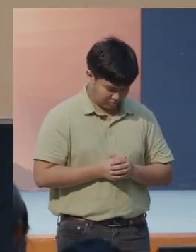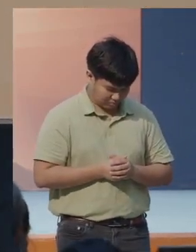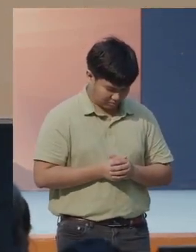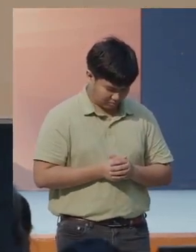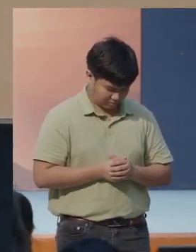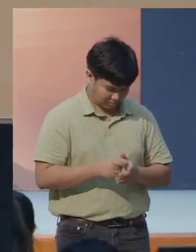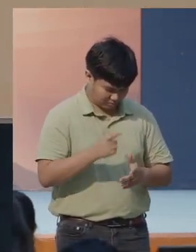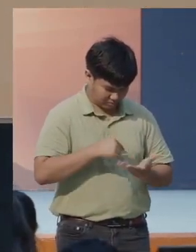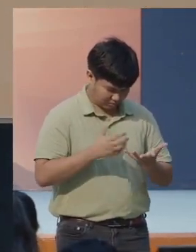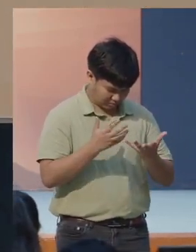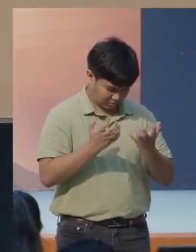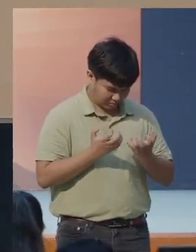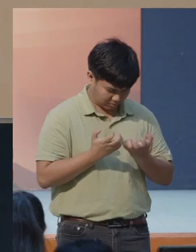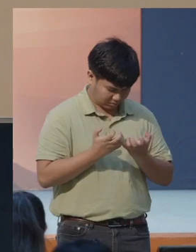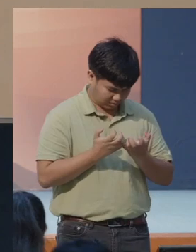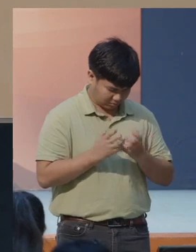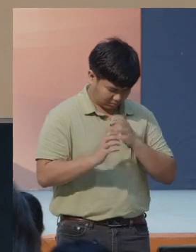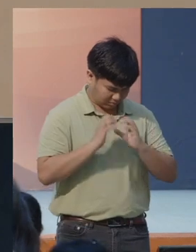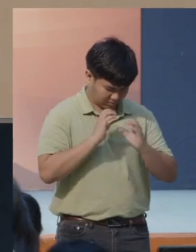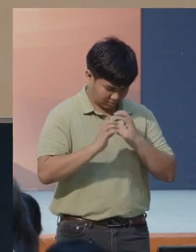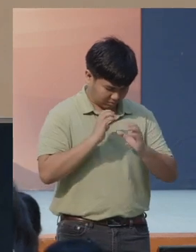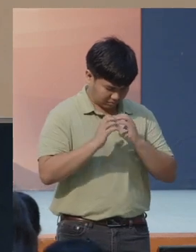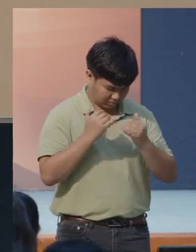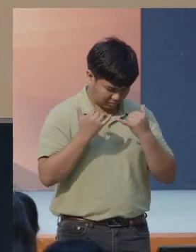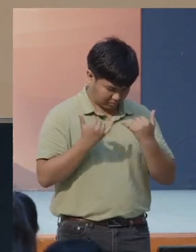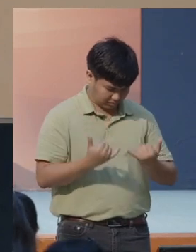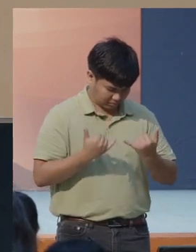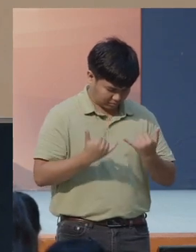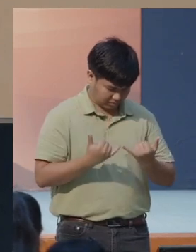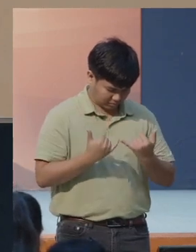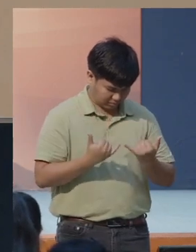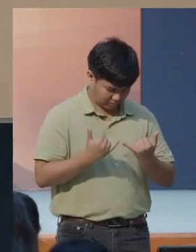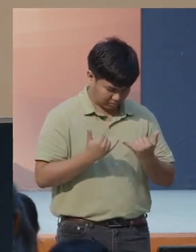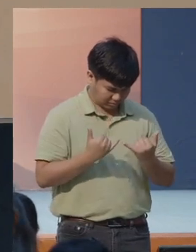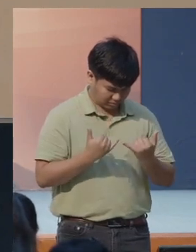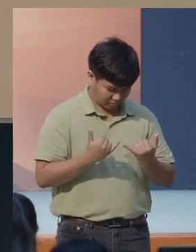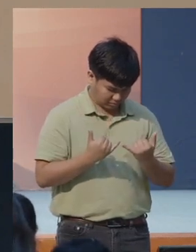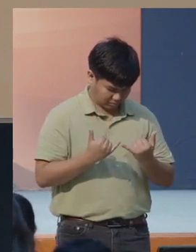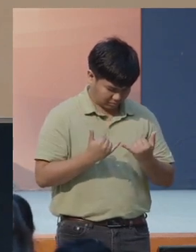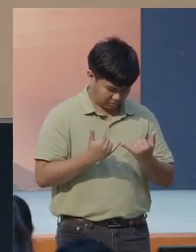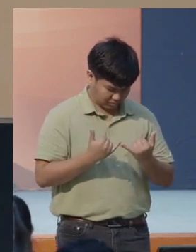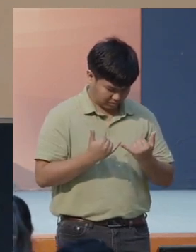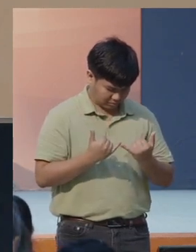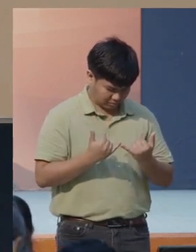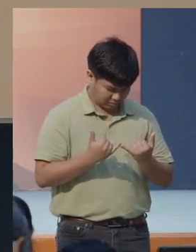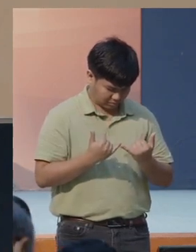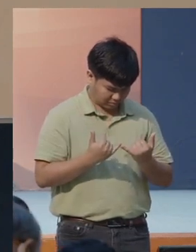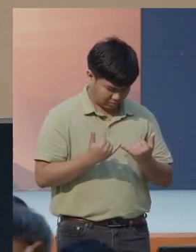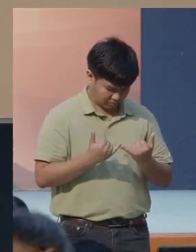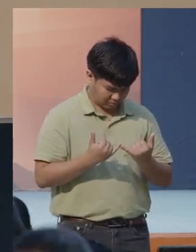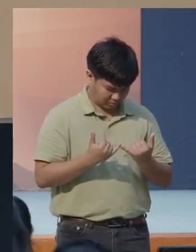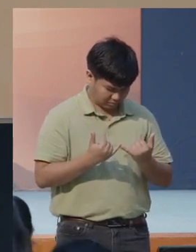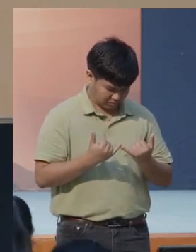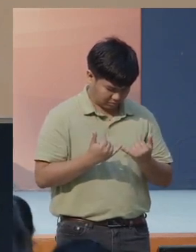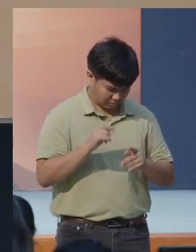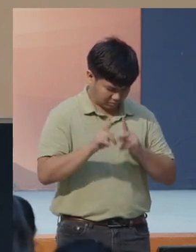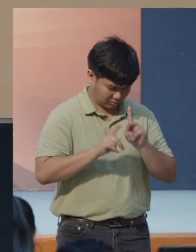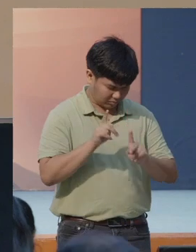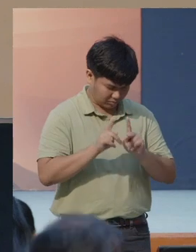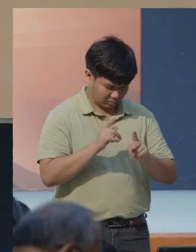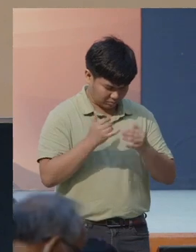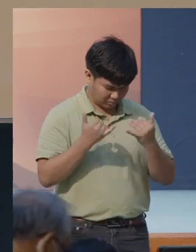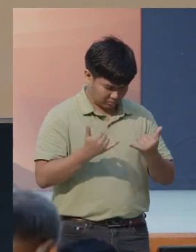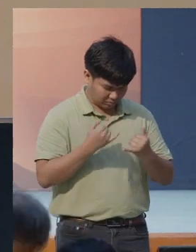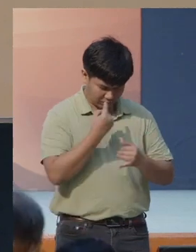nais ko po nakausapin niyo ngayon ng maigi ang sino man ngayon